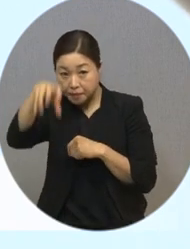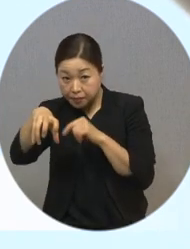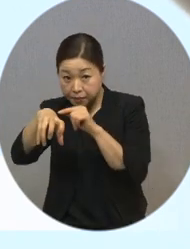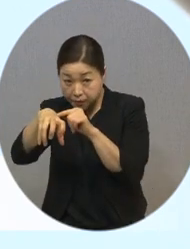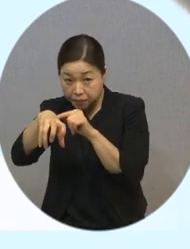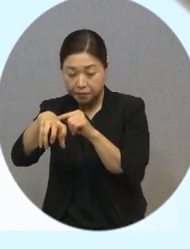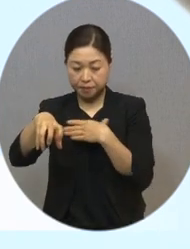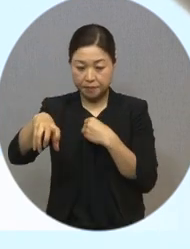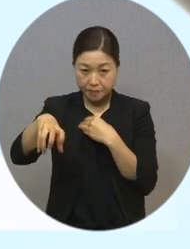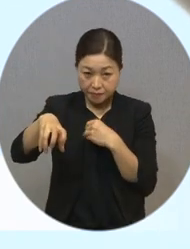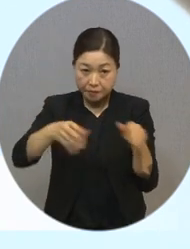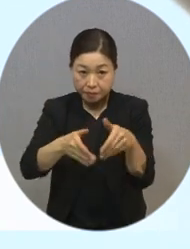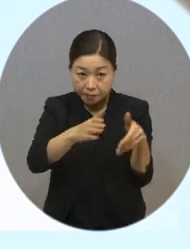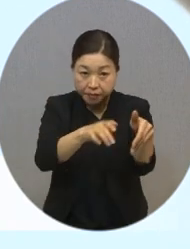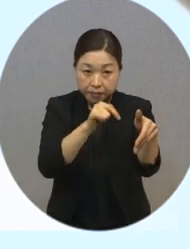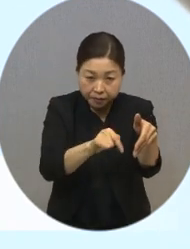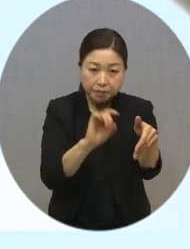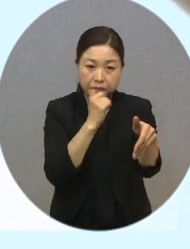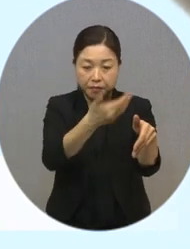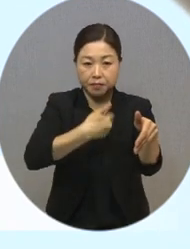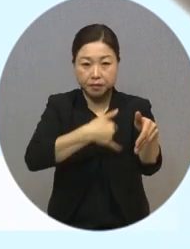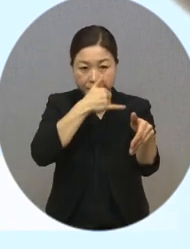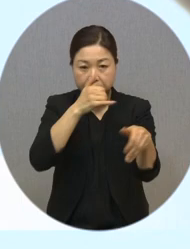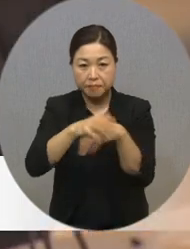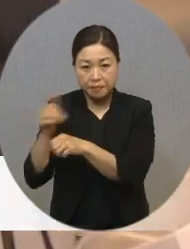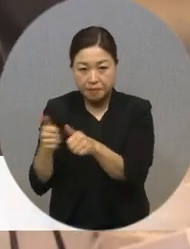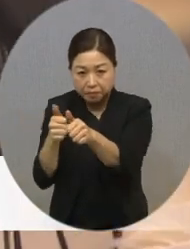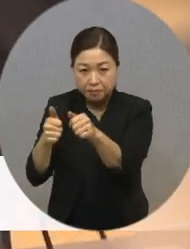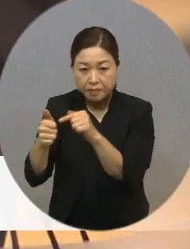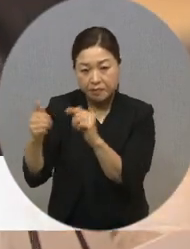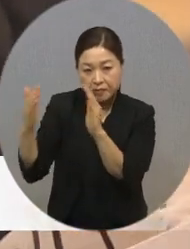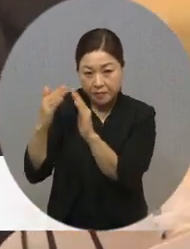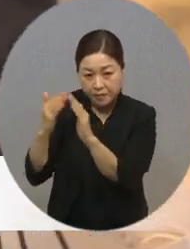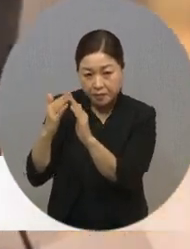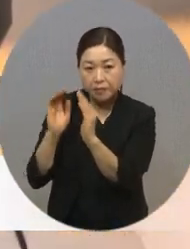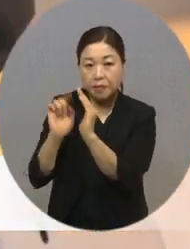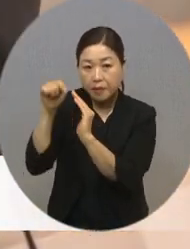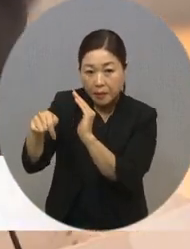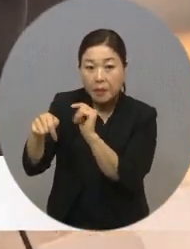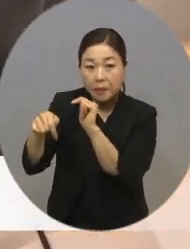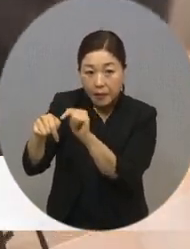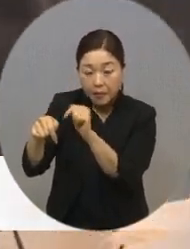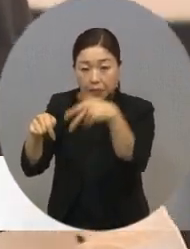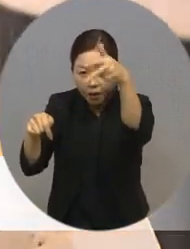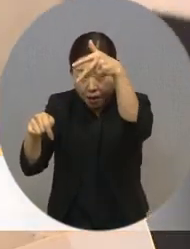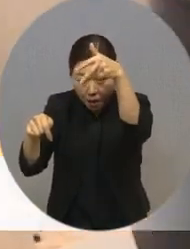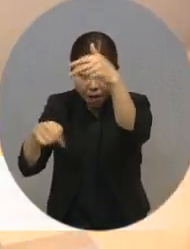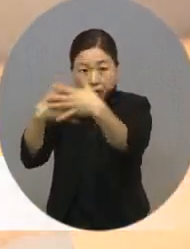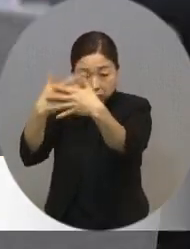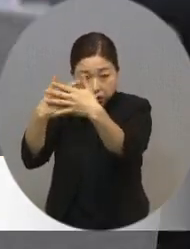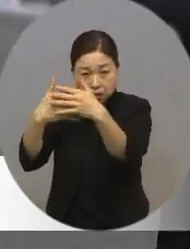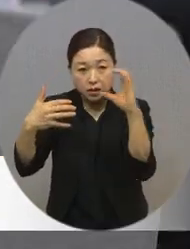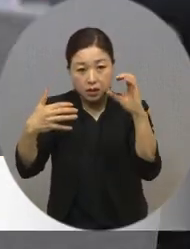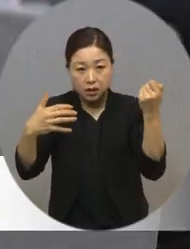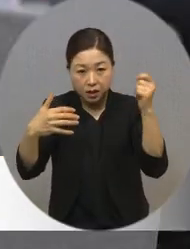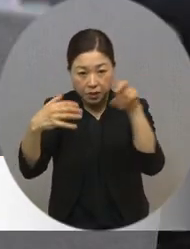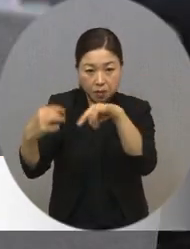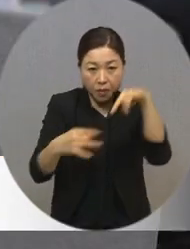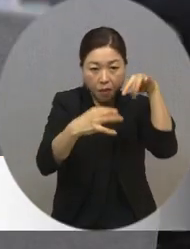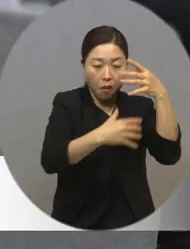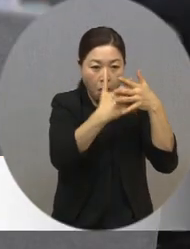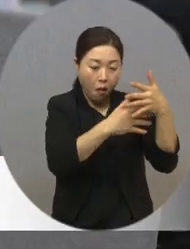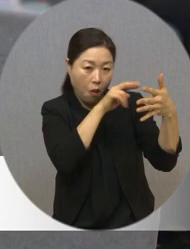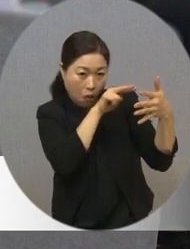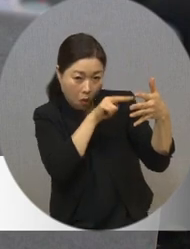알려주는 안심 경로, 스토킹 피해자 집 문 앞에 스마트 초인종 영상을 CCTV 관제센터에서 실시간